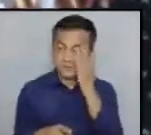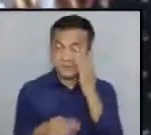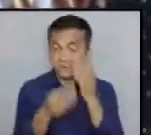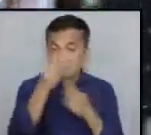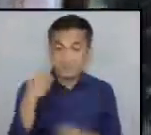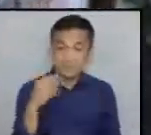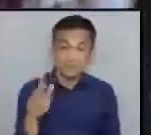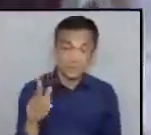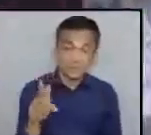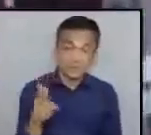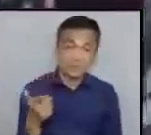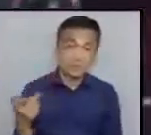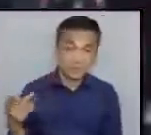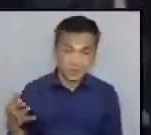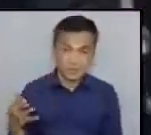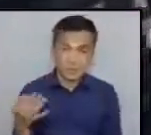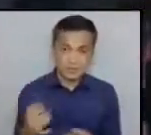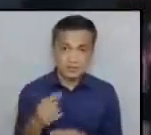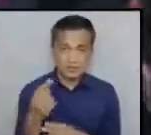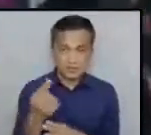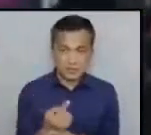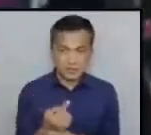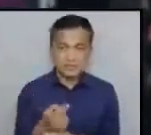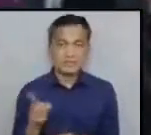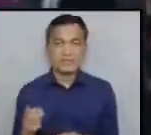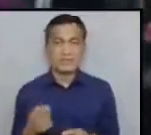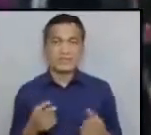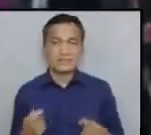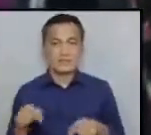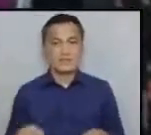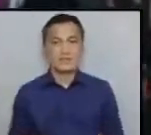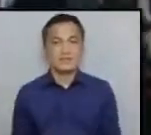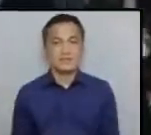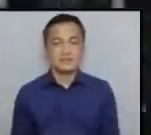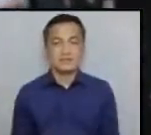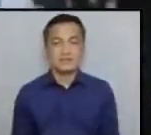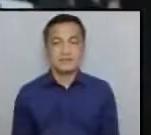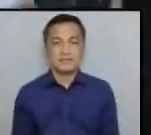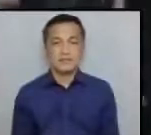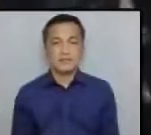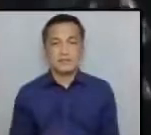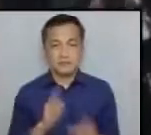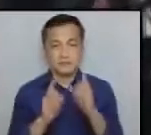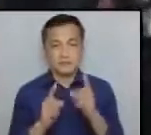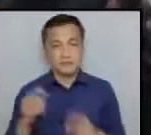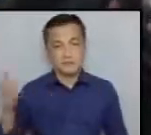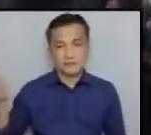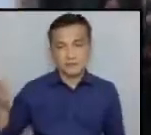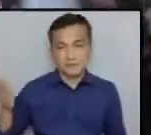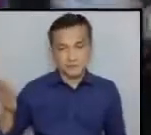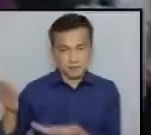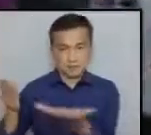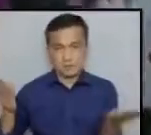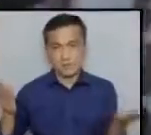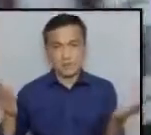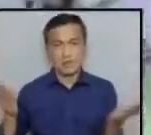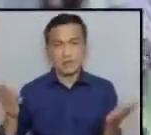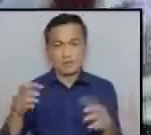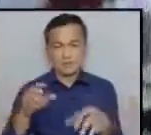of this month. Okay. So dito lang po yung gagawin at ang ating pong bibigyan ng talk ay ang ating mga